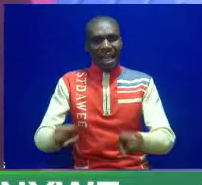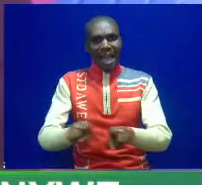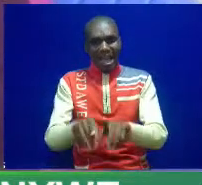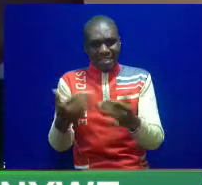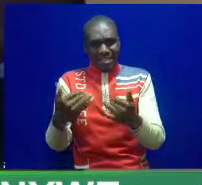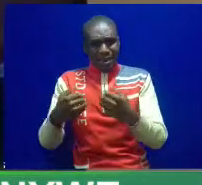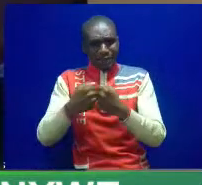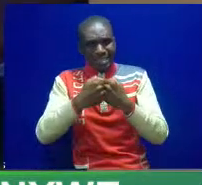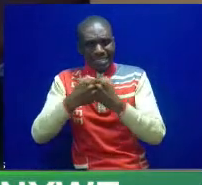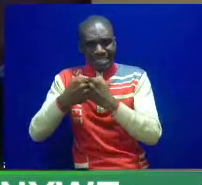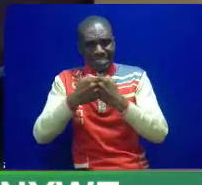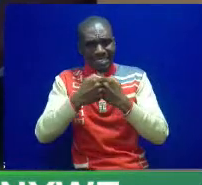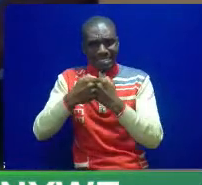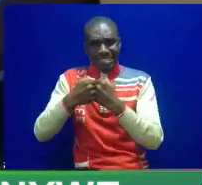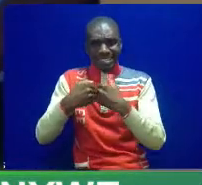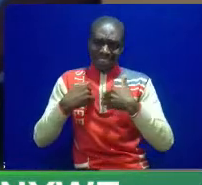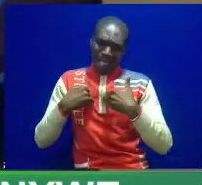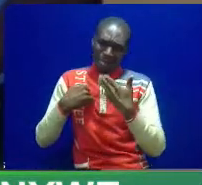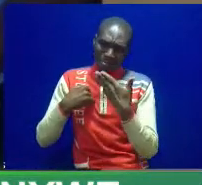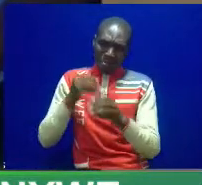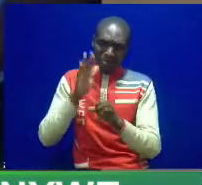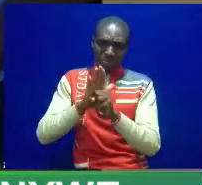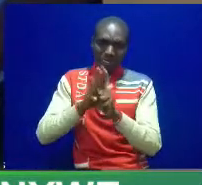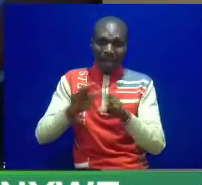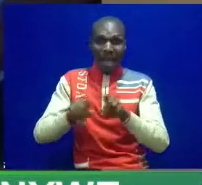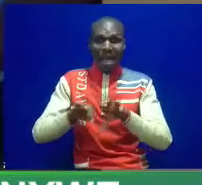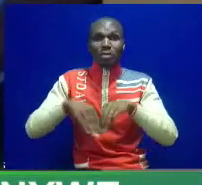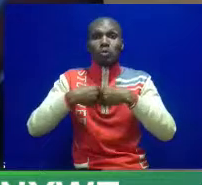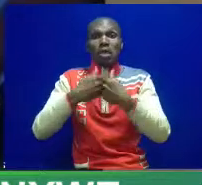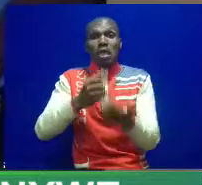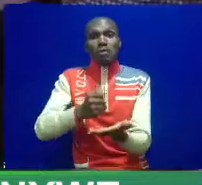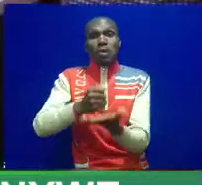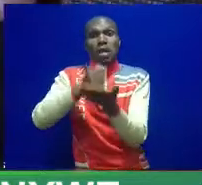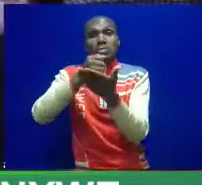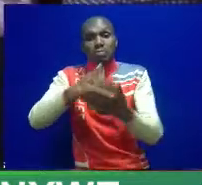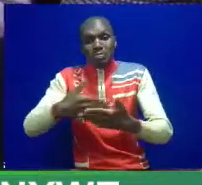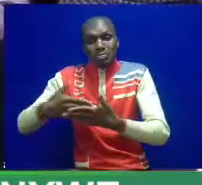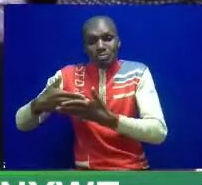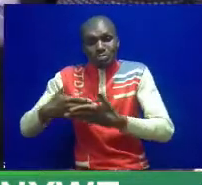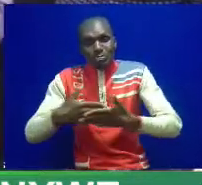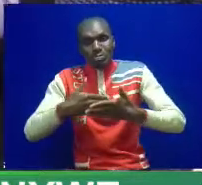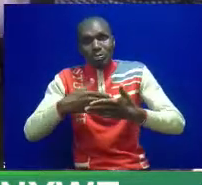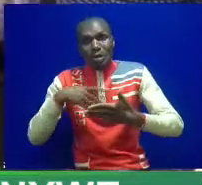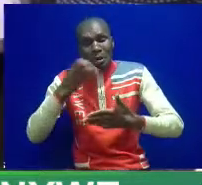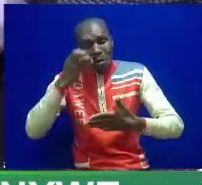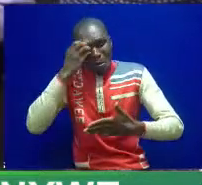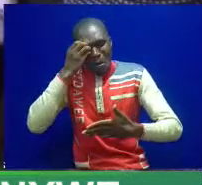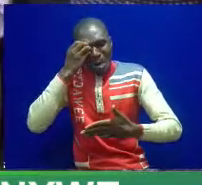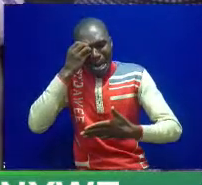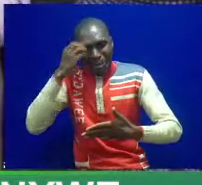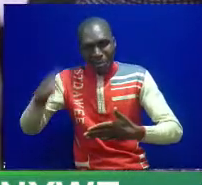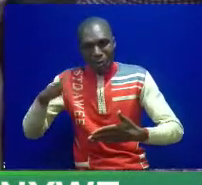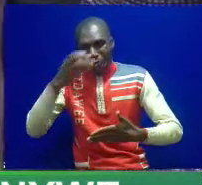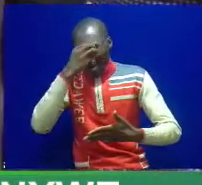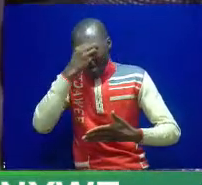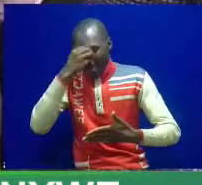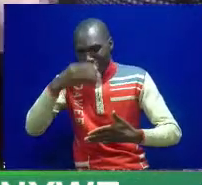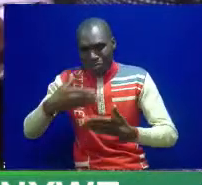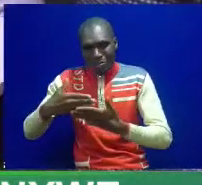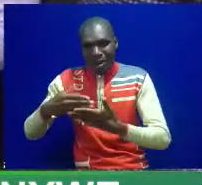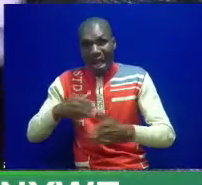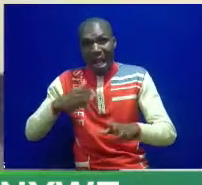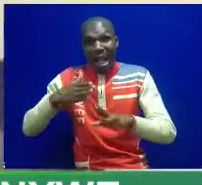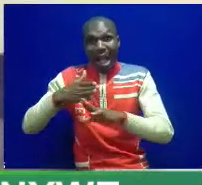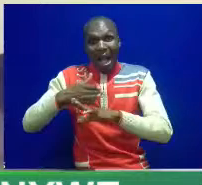niko kogendrete aso konyo wako mwana Sagini, oyoru siwa maisas chinchara chiobo tutukanu, na wanyama ega yeyo kabiru